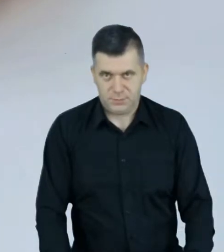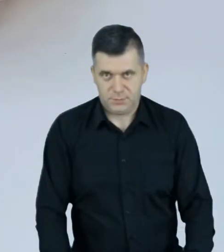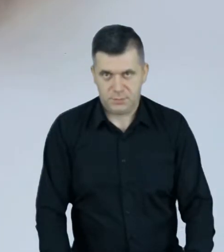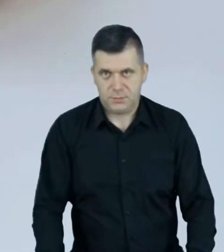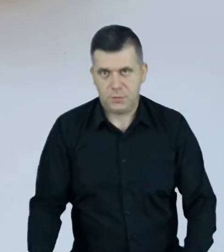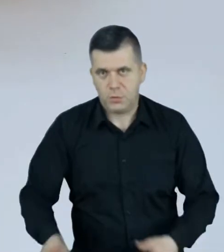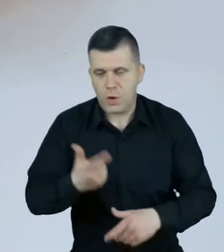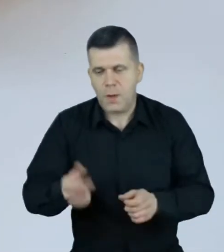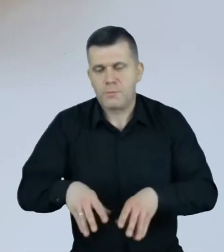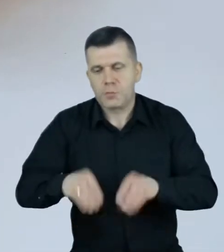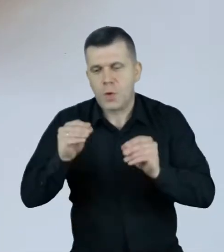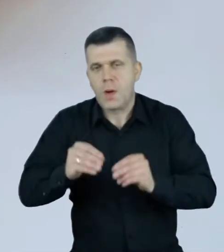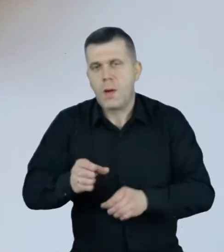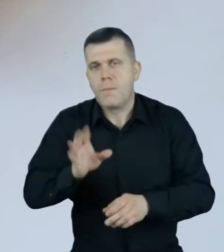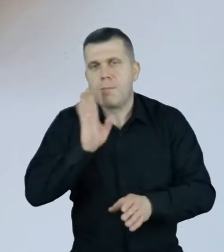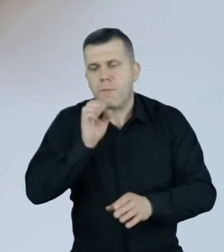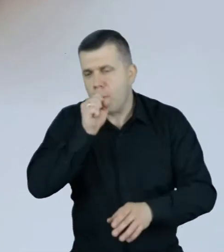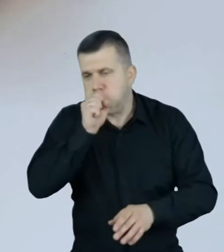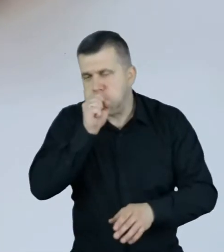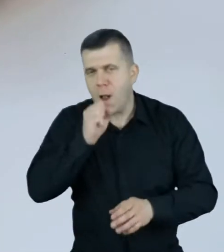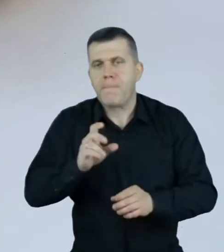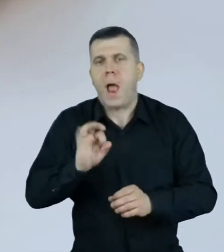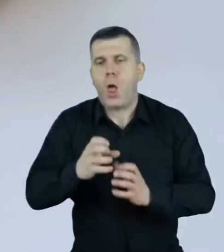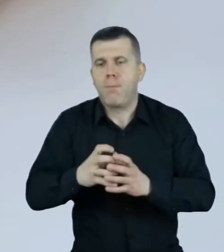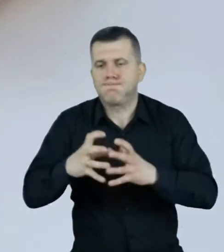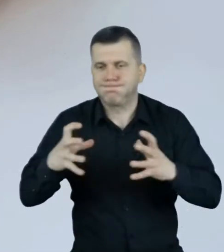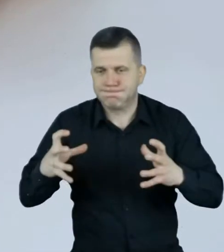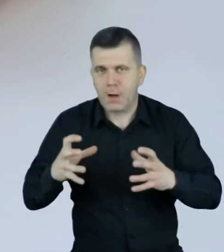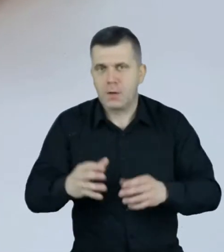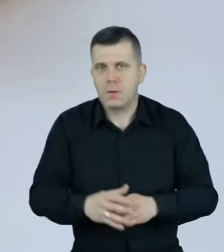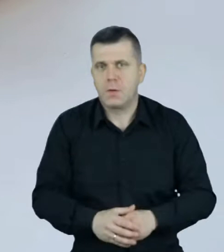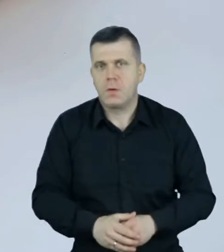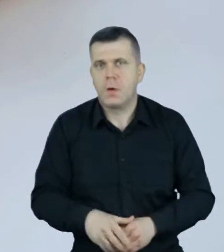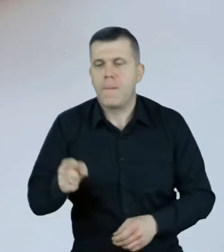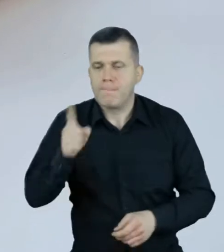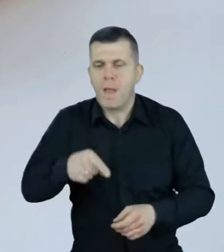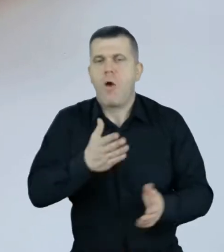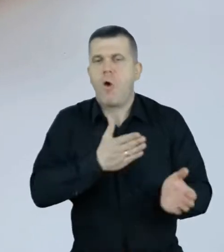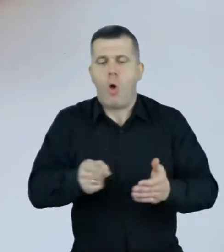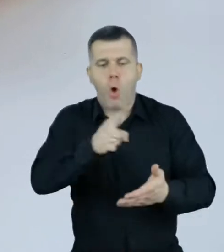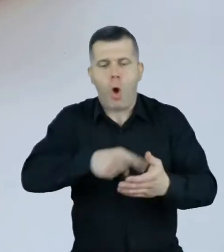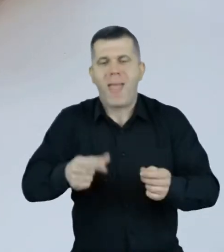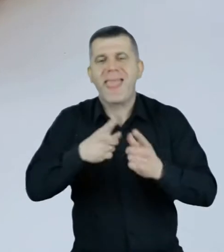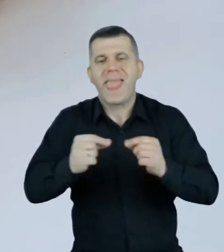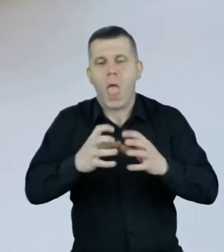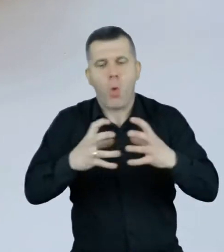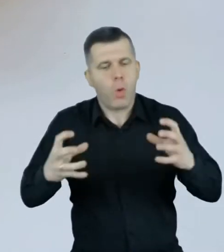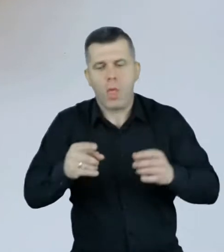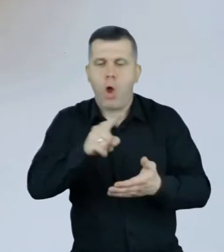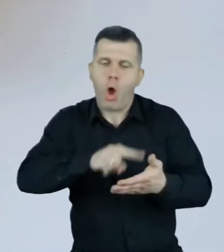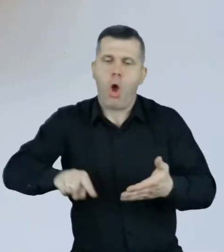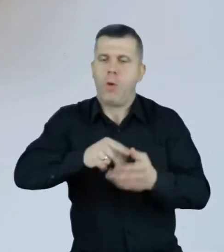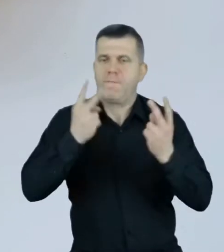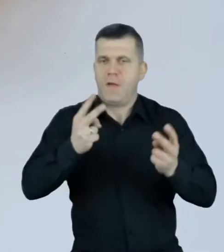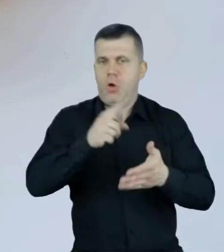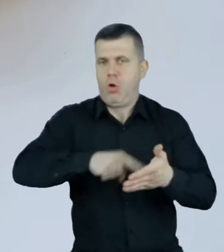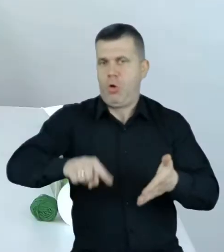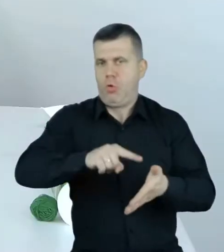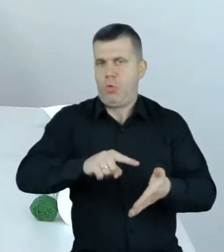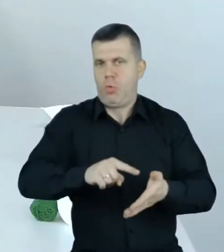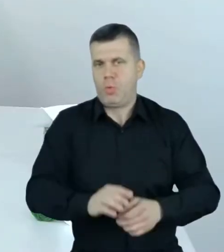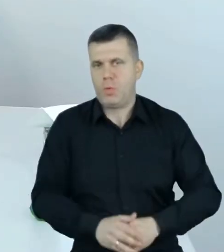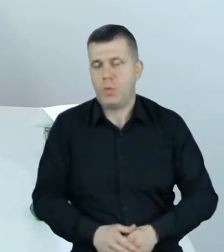zaczynamy od napompowanie balonika Musimy zwrócić uwagę żeby pompując miał kształt okrągły nie jajko tylko taki